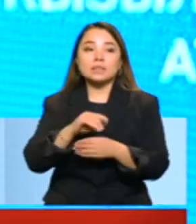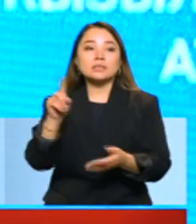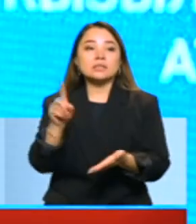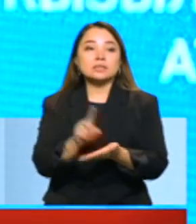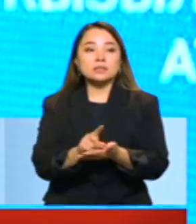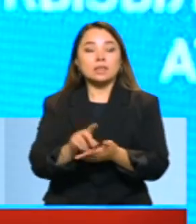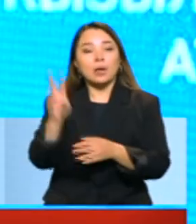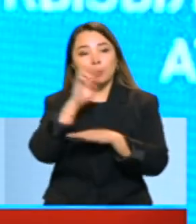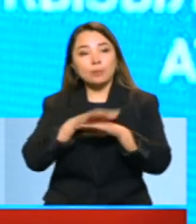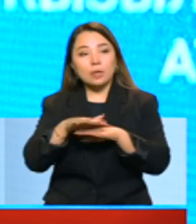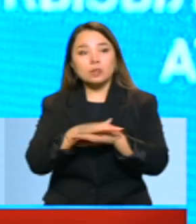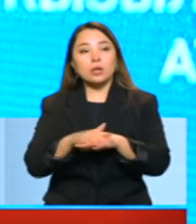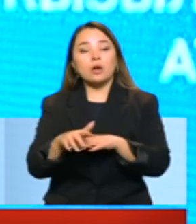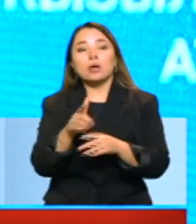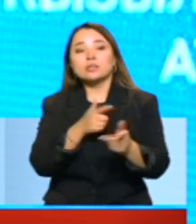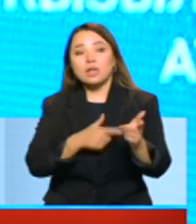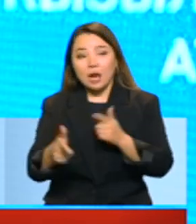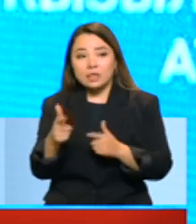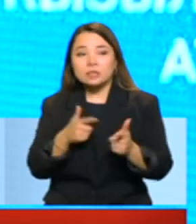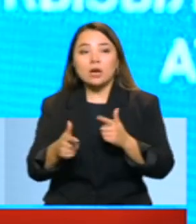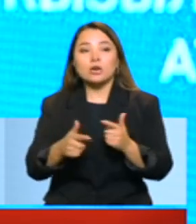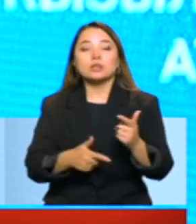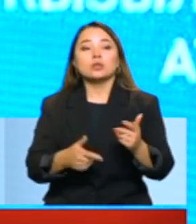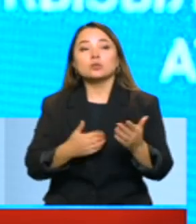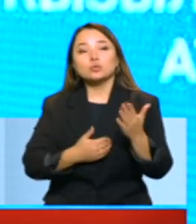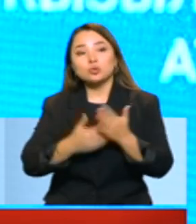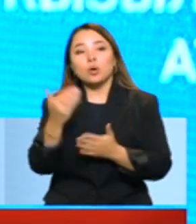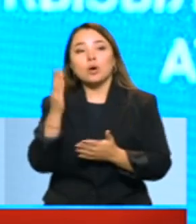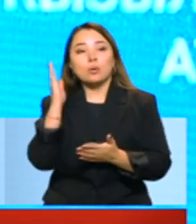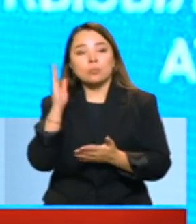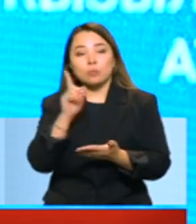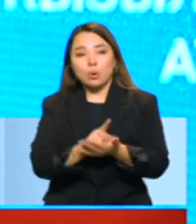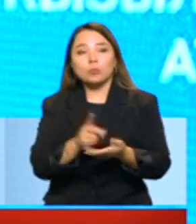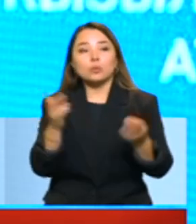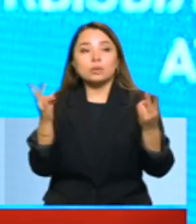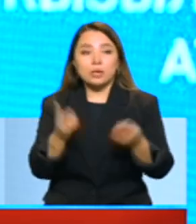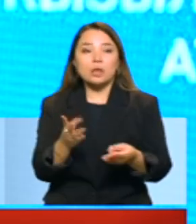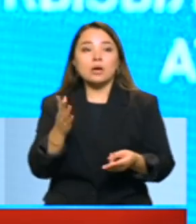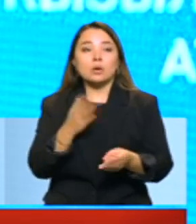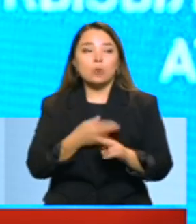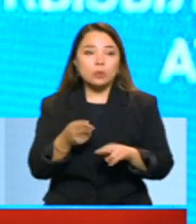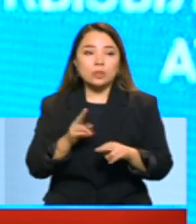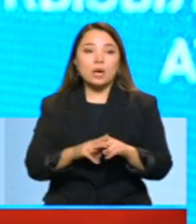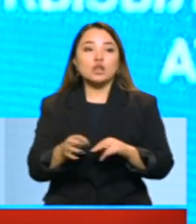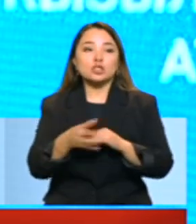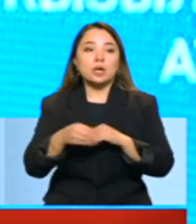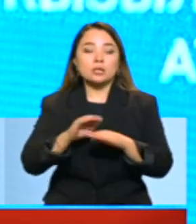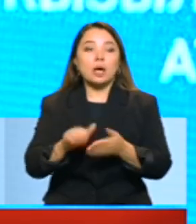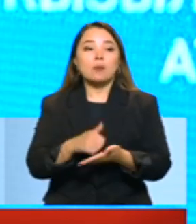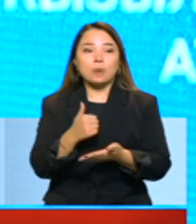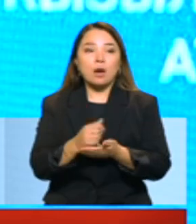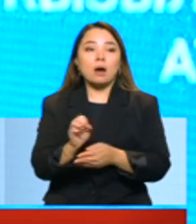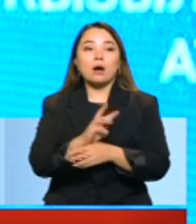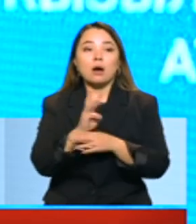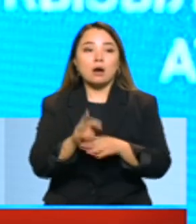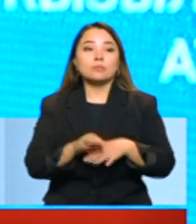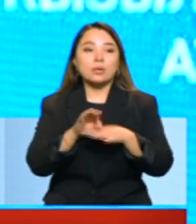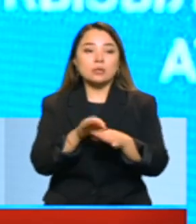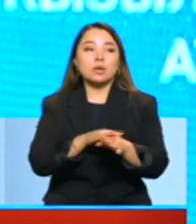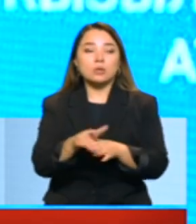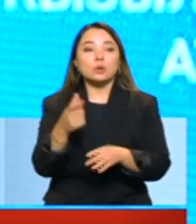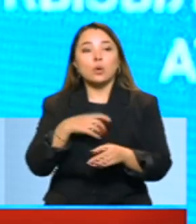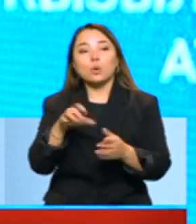органдардың дайындығы өте көтеріңкі жоғары болу керек. Оны біз жергілікті билік қамтамасыз етеді деп